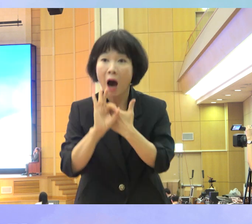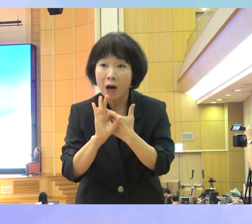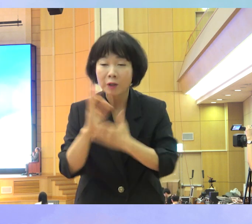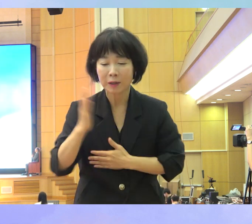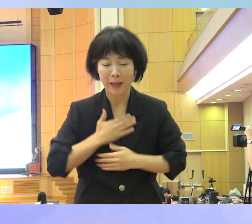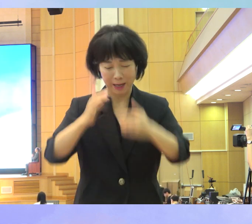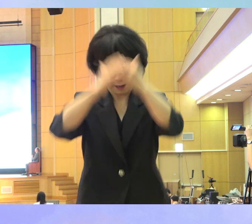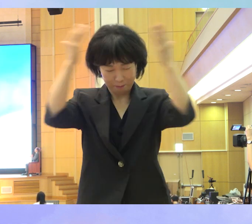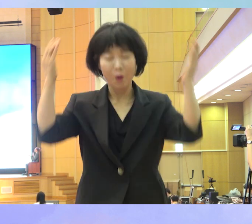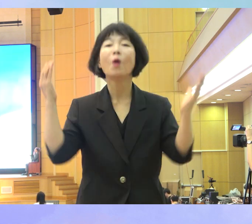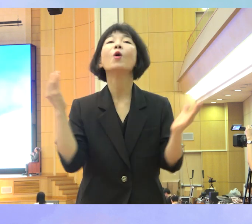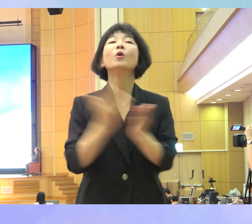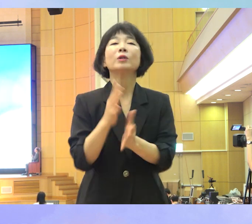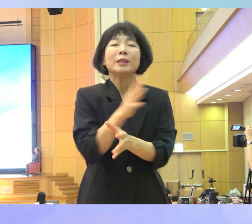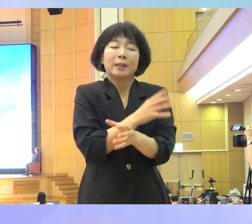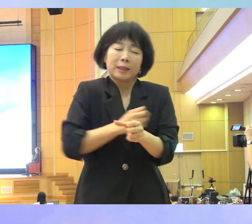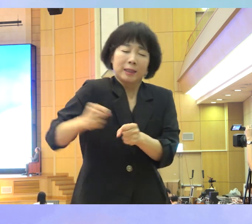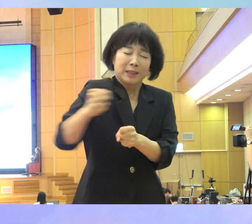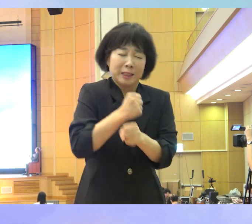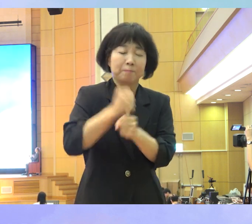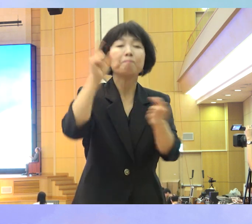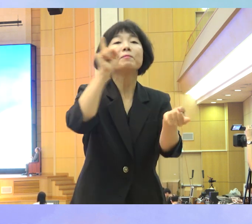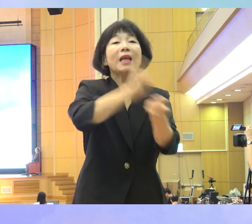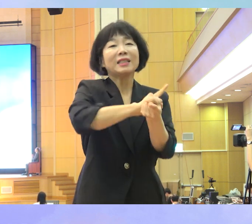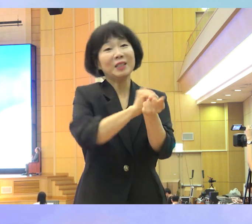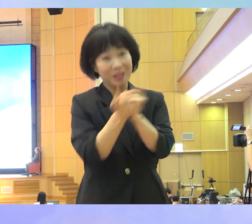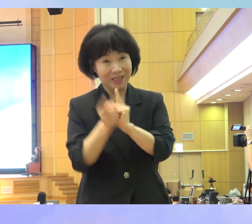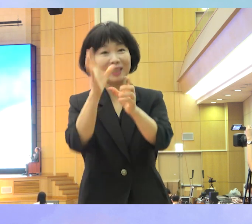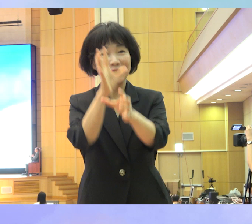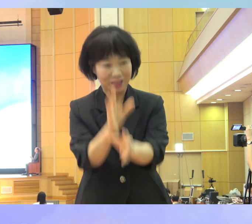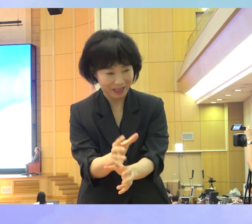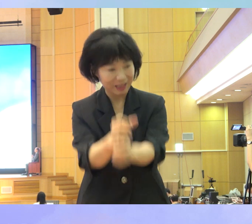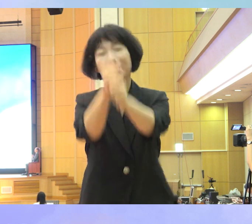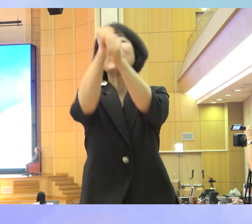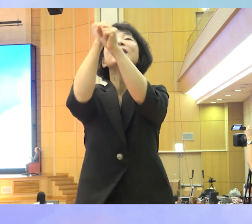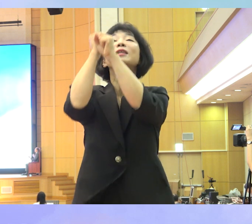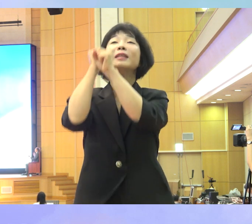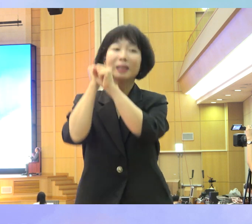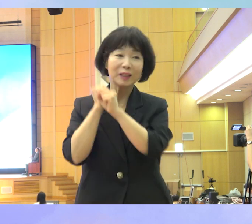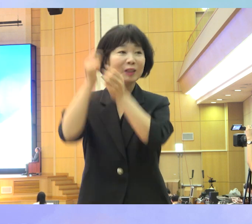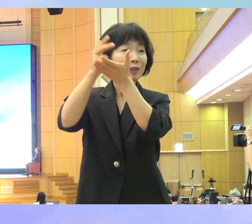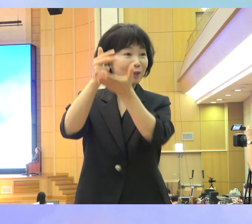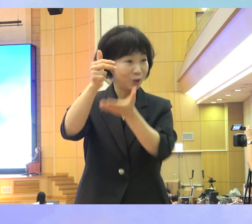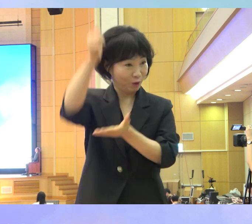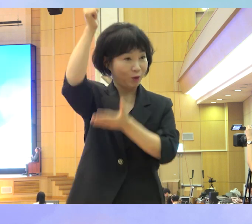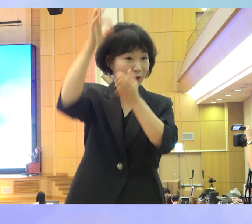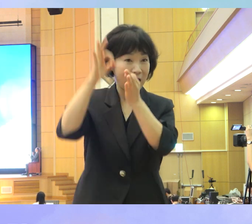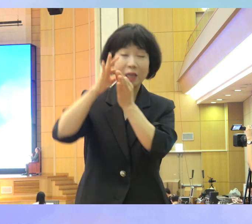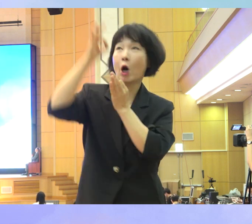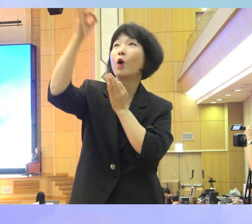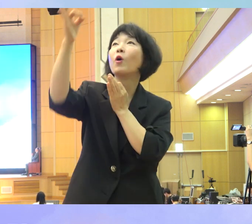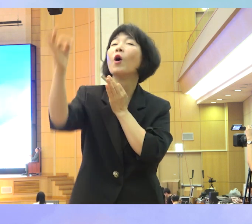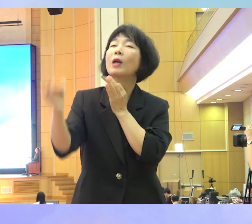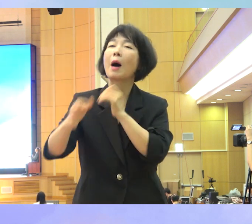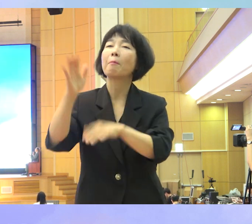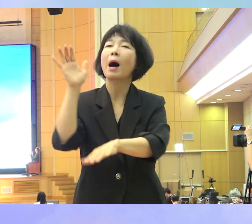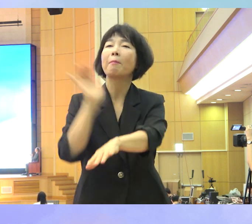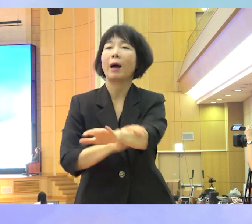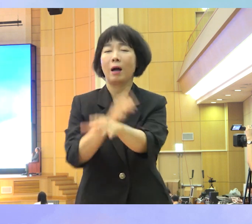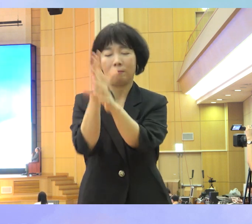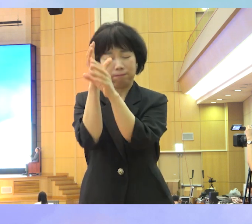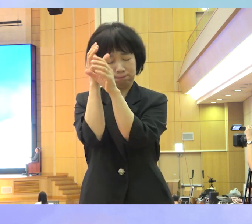맡기며 나의 모든 짐 대신 지시는 주의